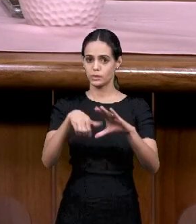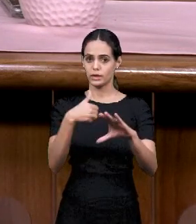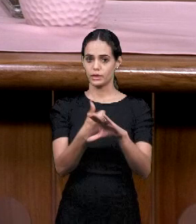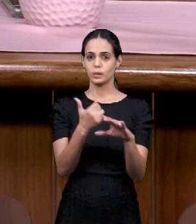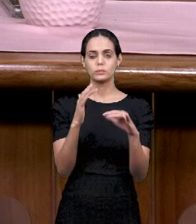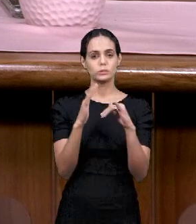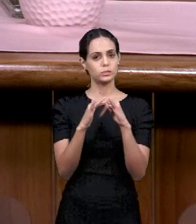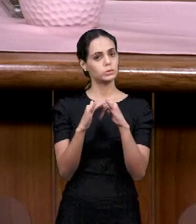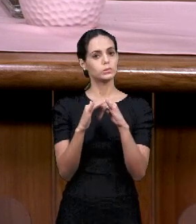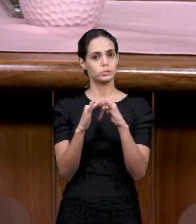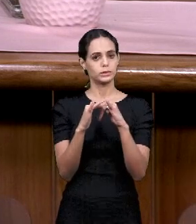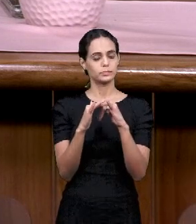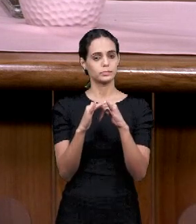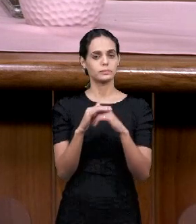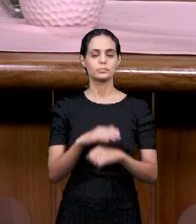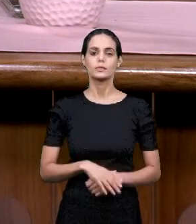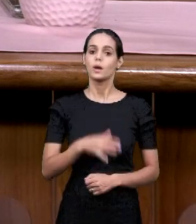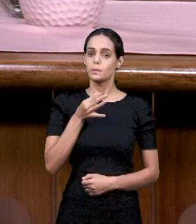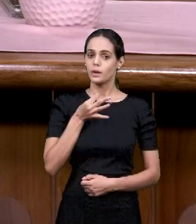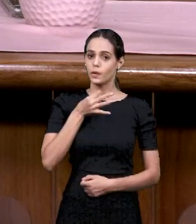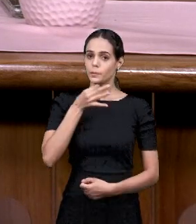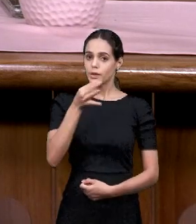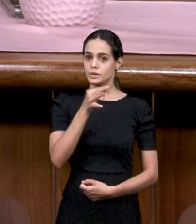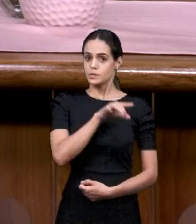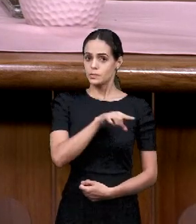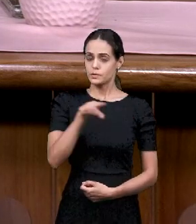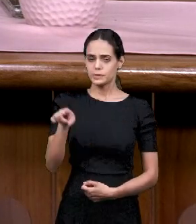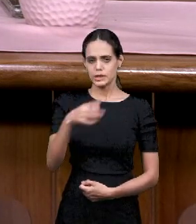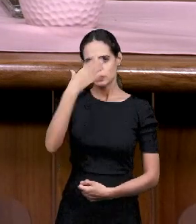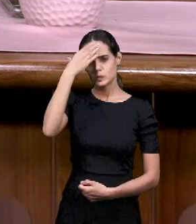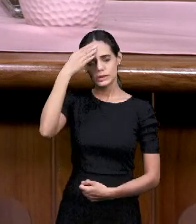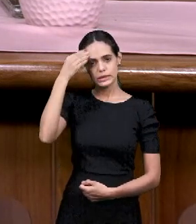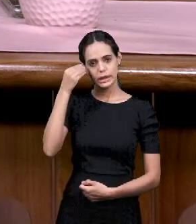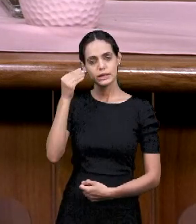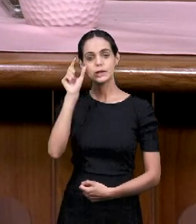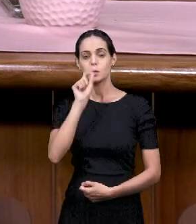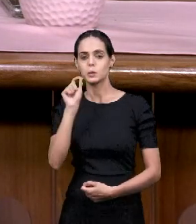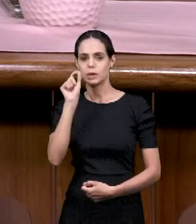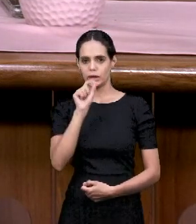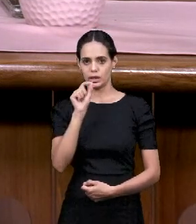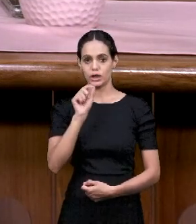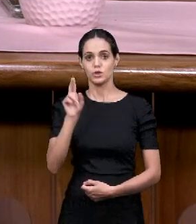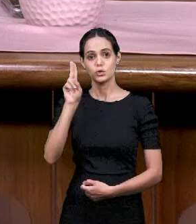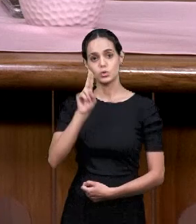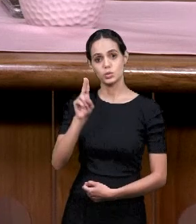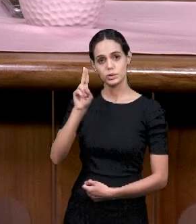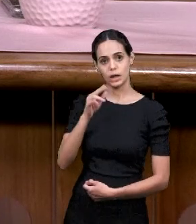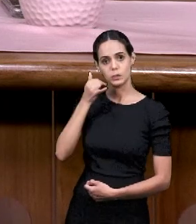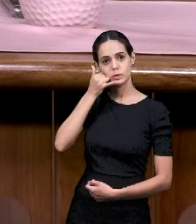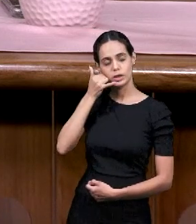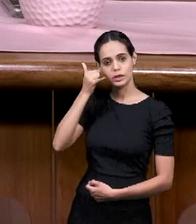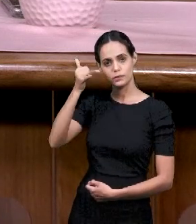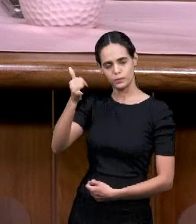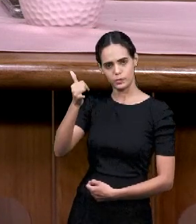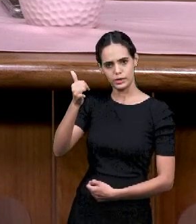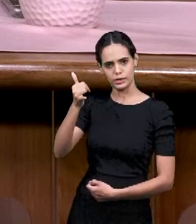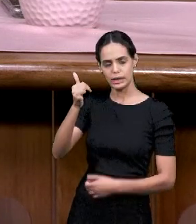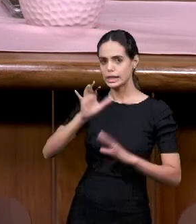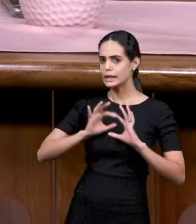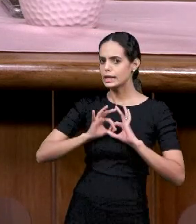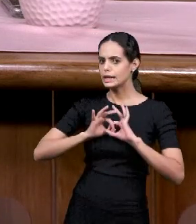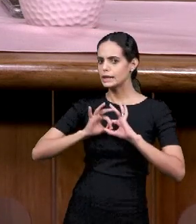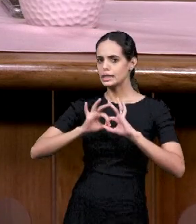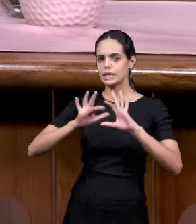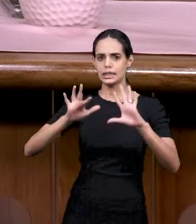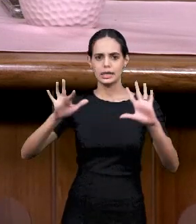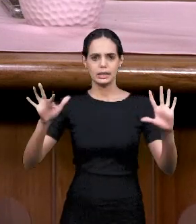YouTube. Fazemos uma YouTube. recomendação que os irmãos não se esqueçam de Nous usar recommandons que o les frères et telefone, sœurs que é o nosso n'oubliez telefone que pas está à d'utiliser disposição le dos irmãos téléphone